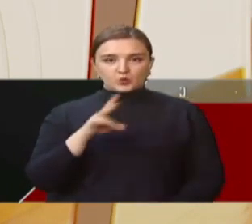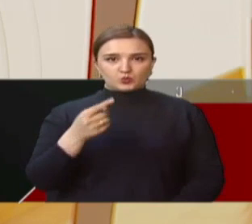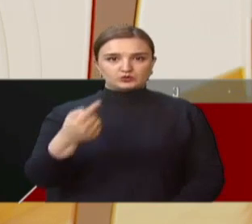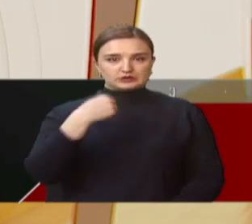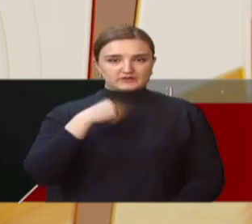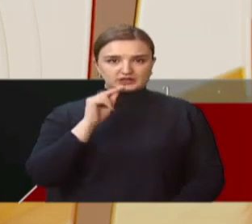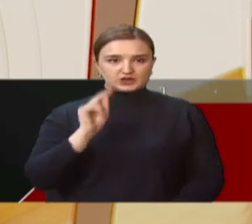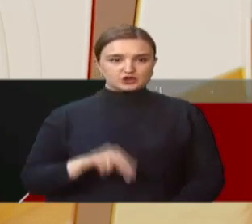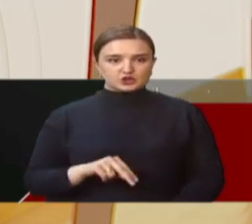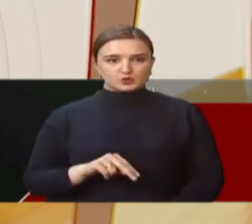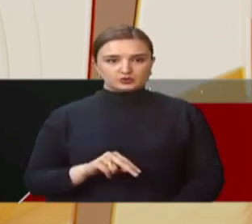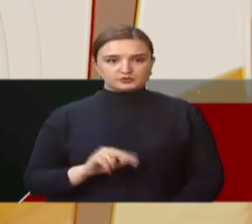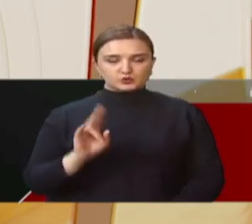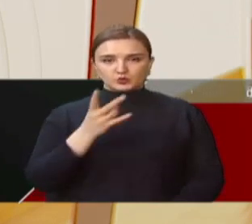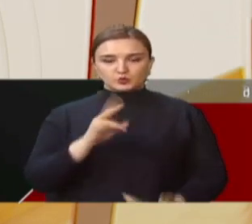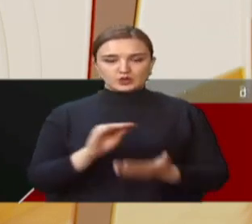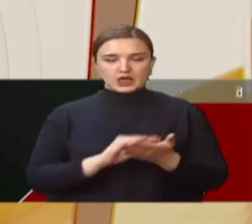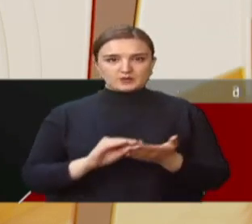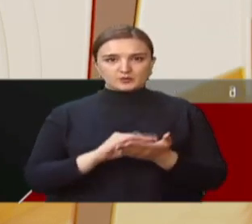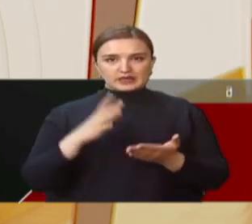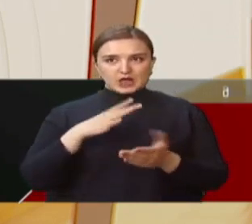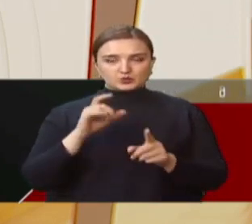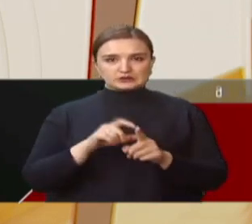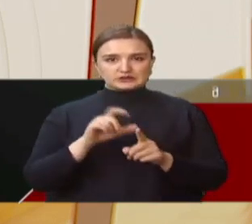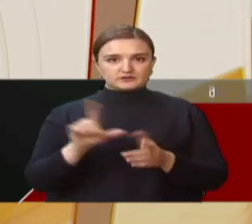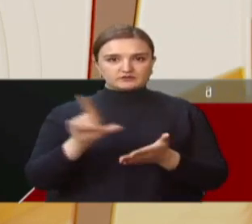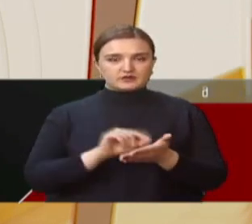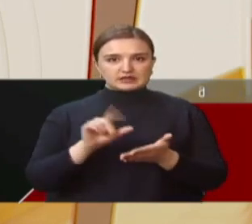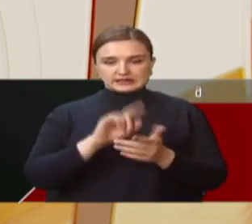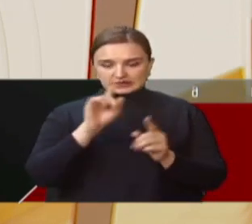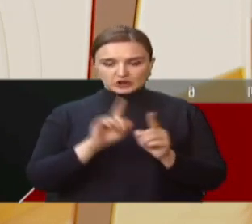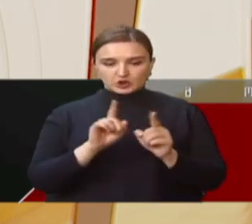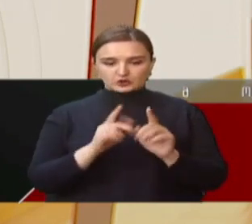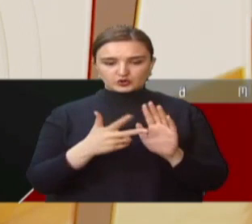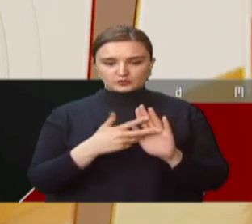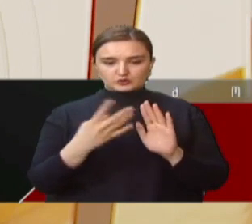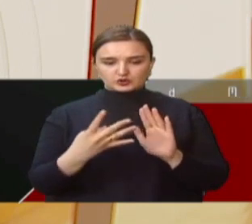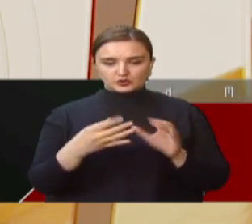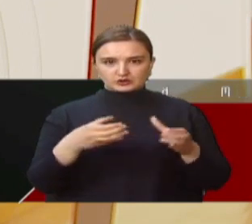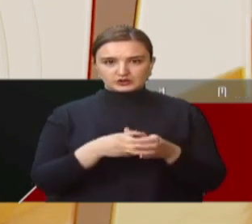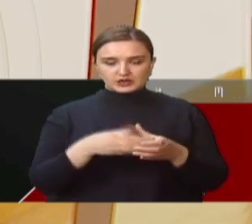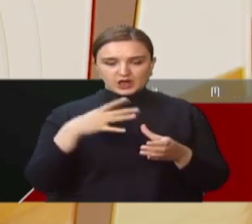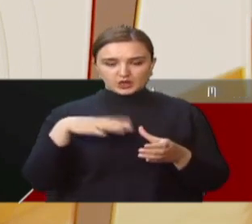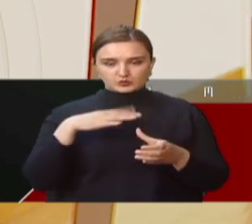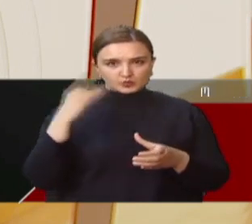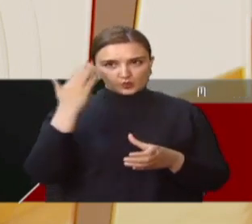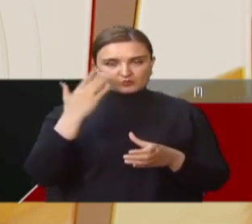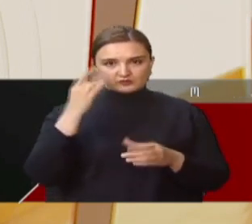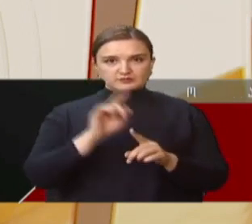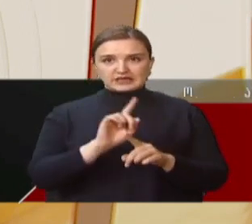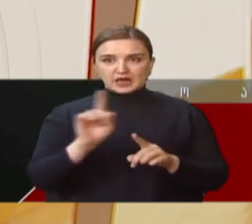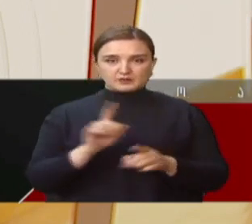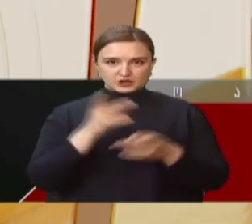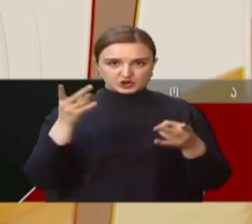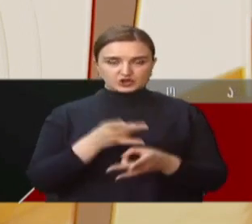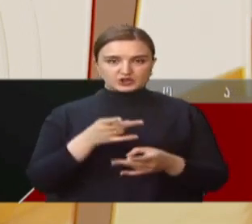gua da nașa ulept simașir da nu gai mi orep cartul ăsta bine narativ tit coș odcumos da odcatian cartul ăsta bine sumbrale suba se rameși ce